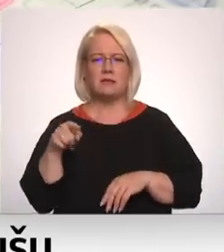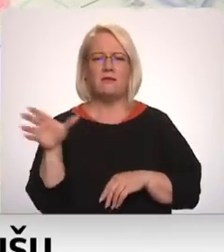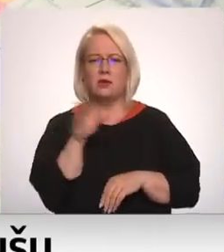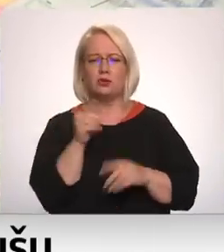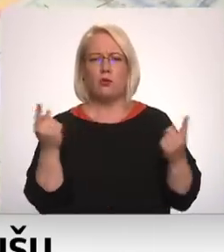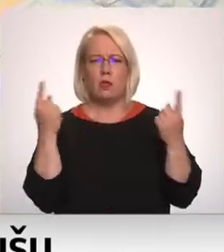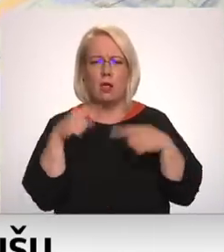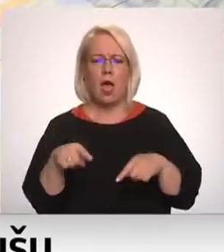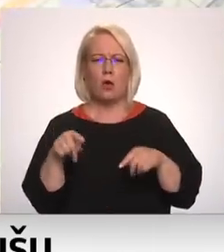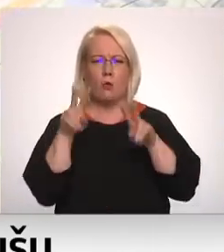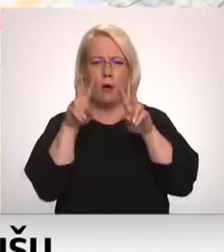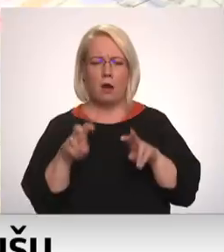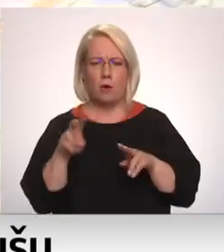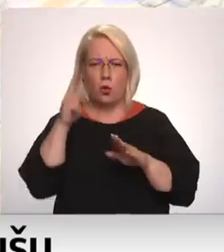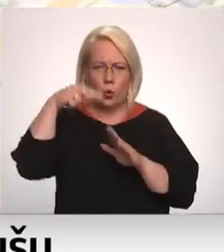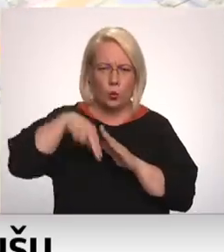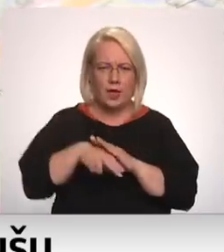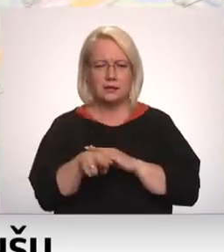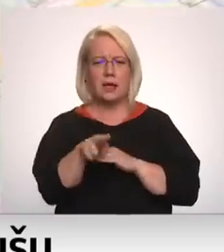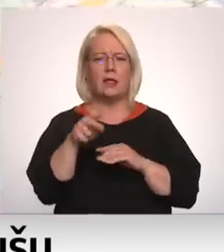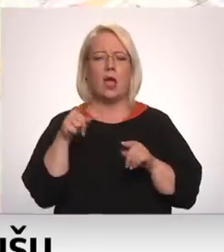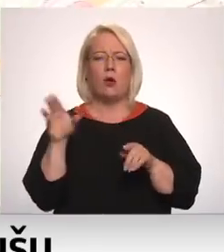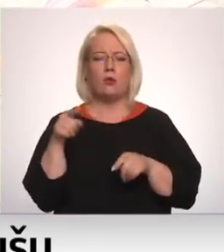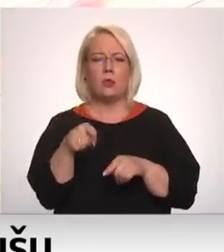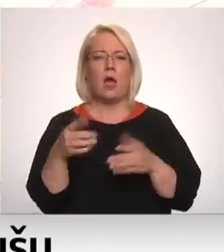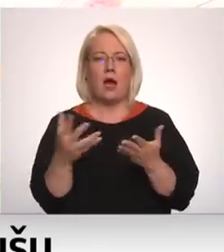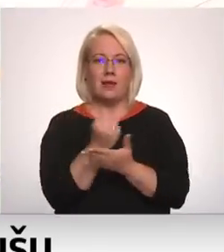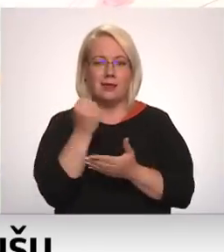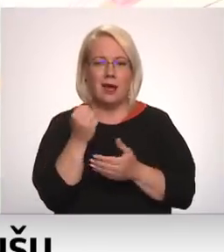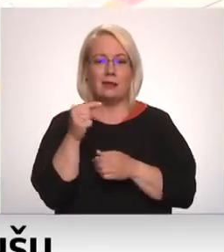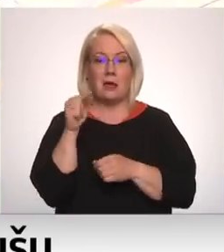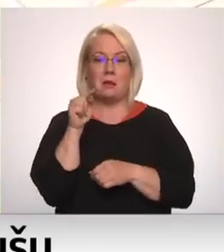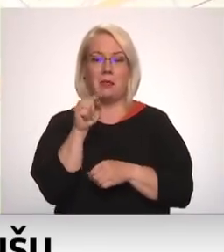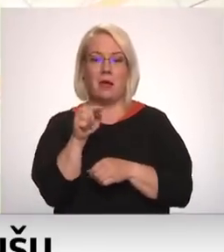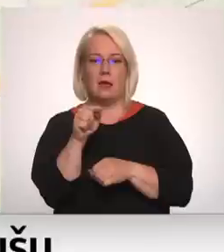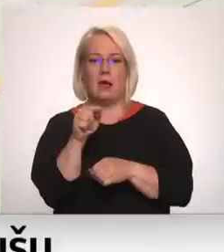pārbaudīts ūdenslidējiem un visiem pārējiem. Šeit tika atrasta pie šīm te kritalām.